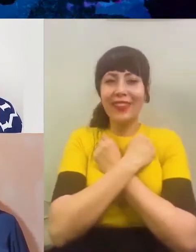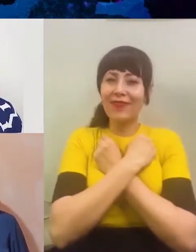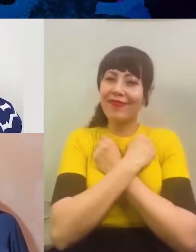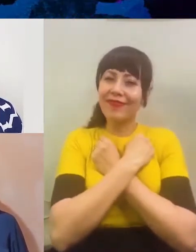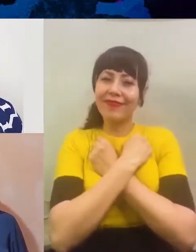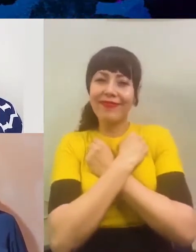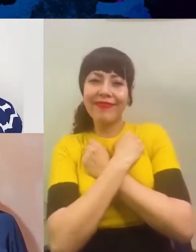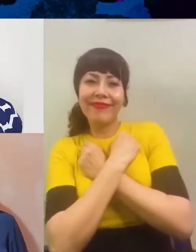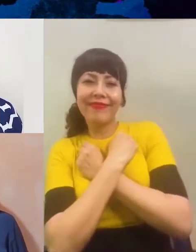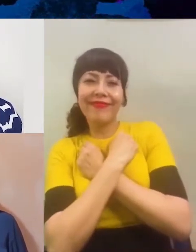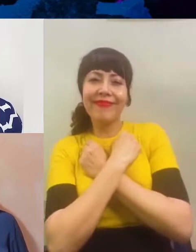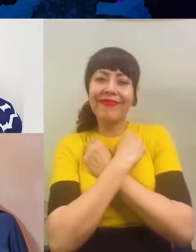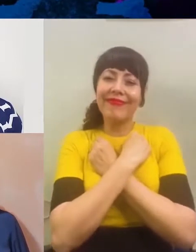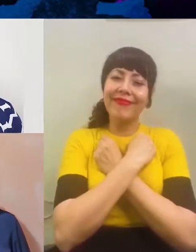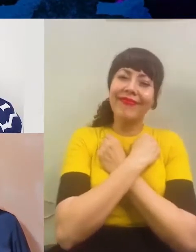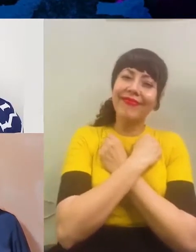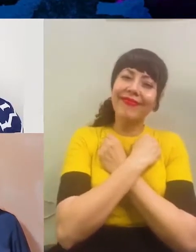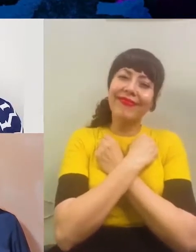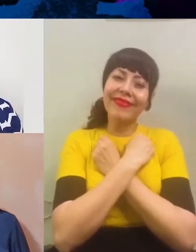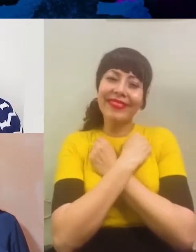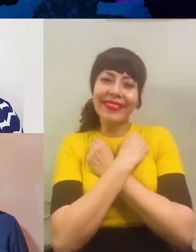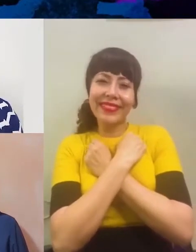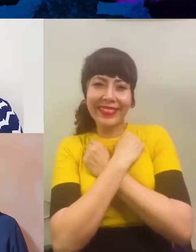love. Great